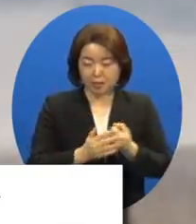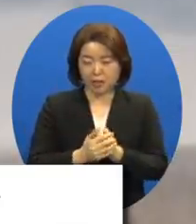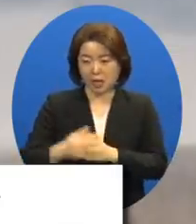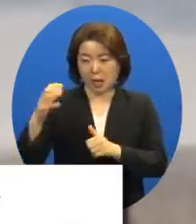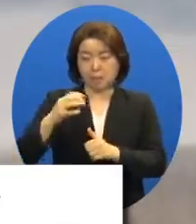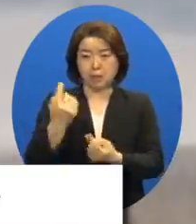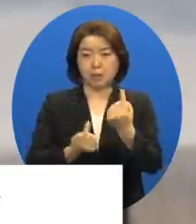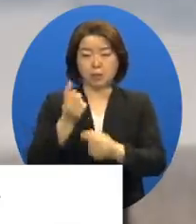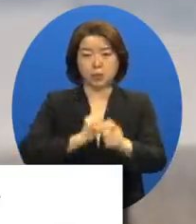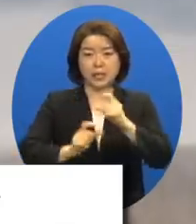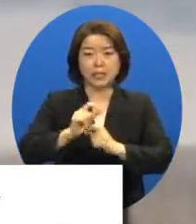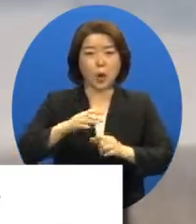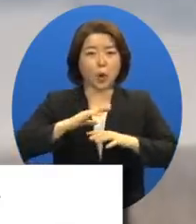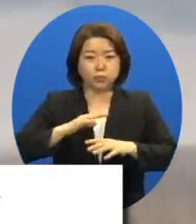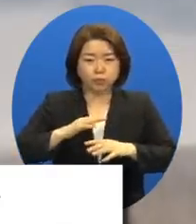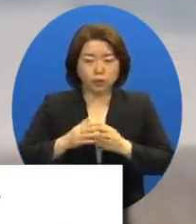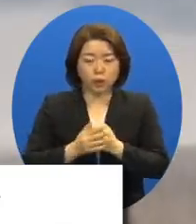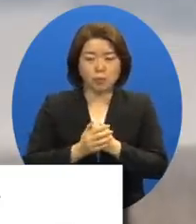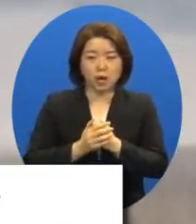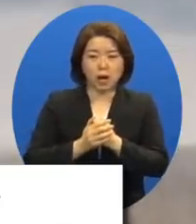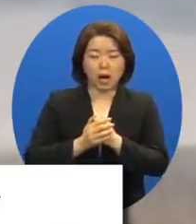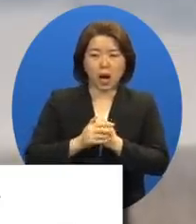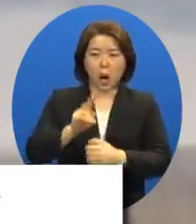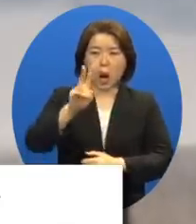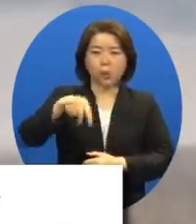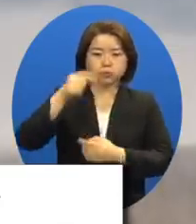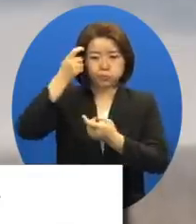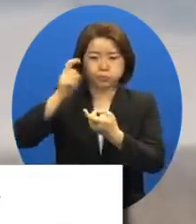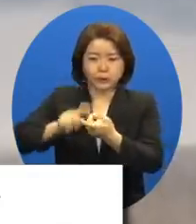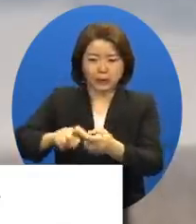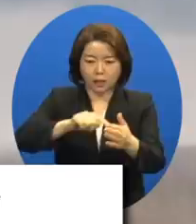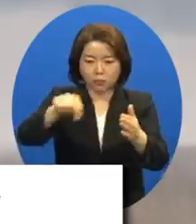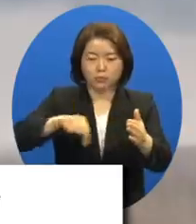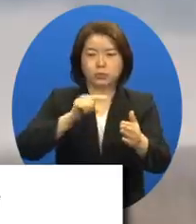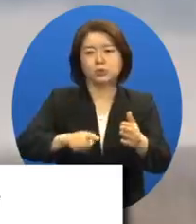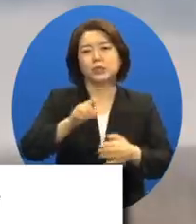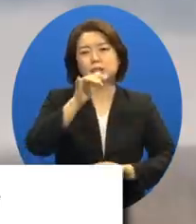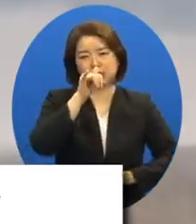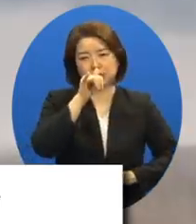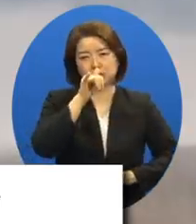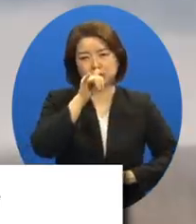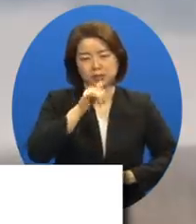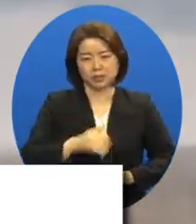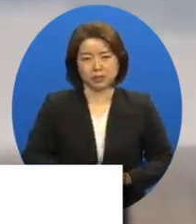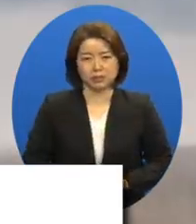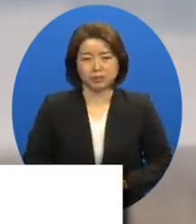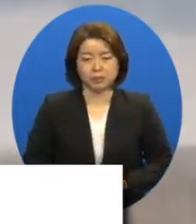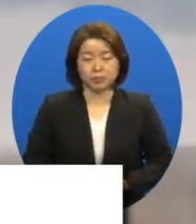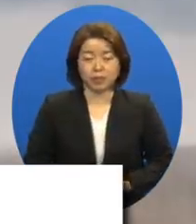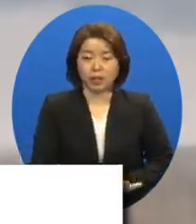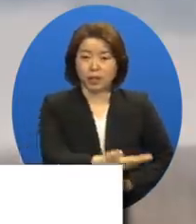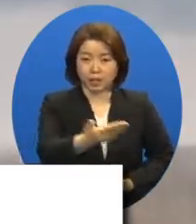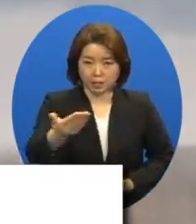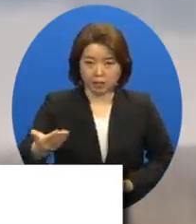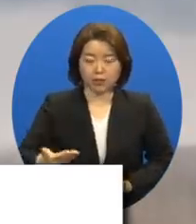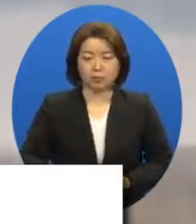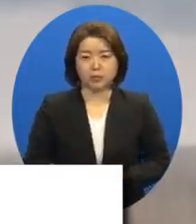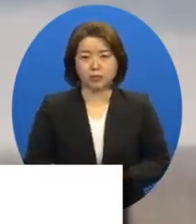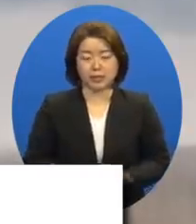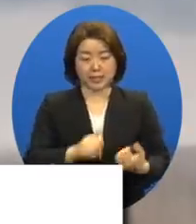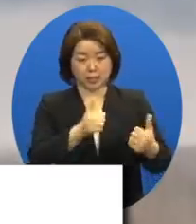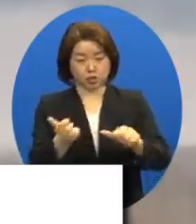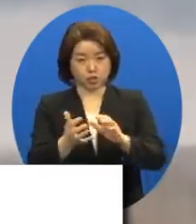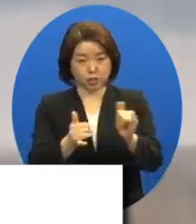도우 무서운 무관심 소개 우리가 있습니다 여러분 죽은